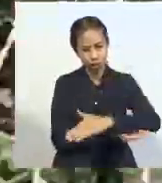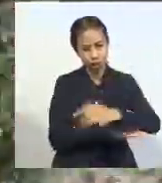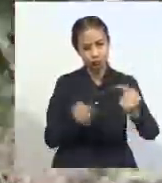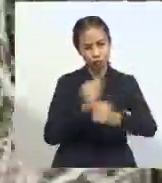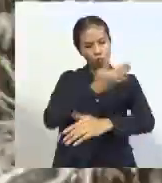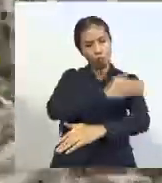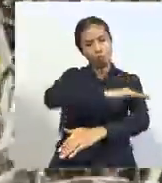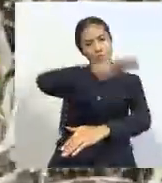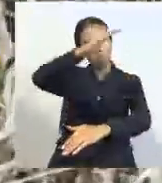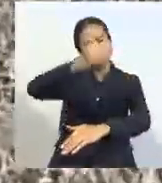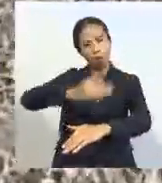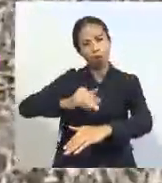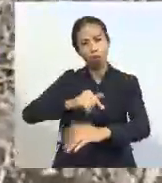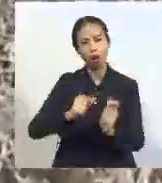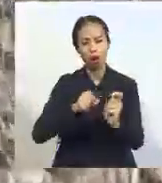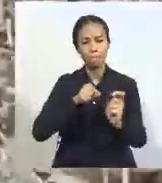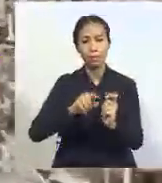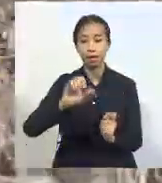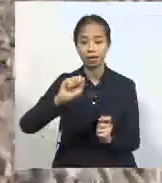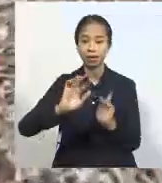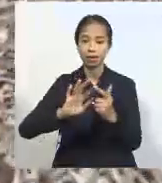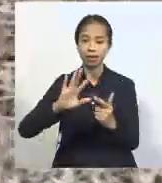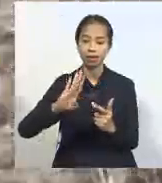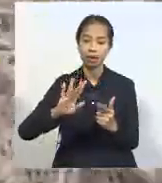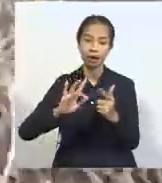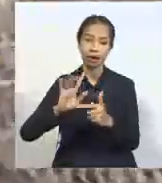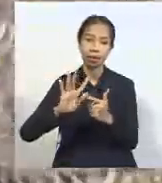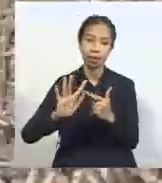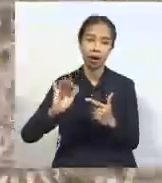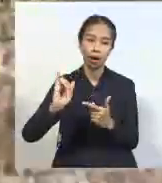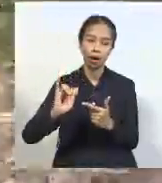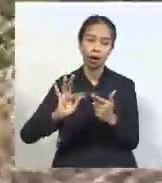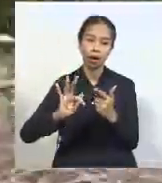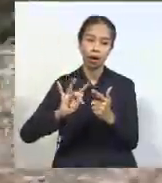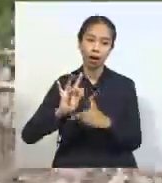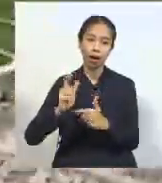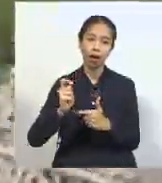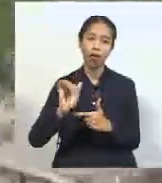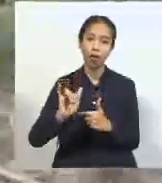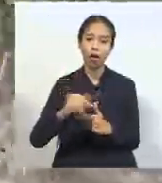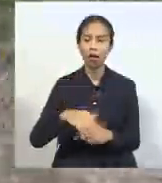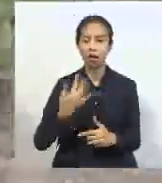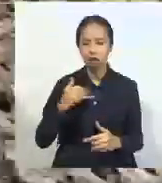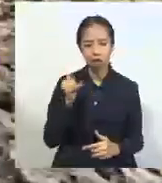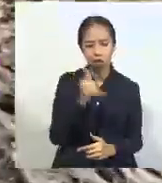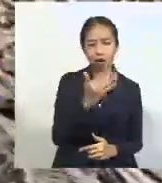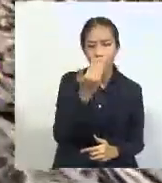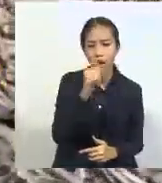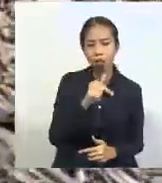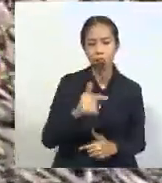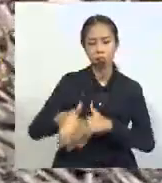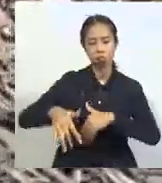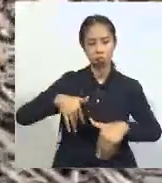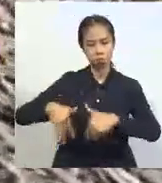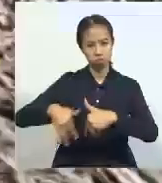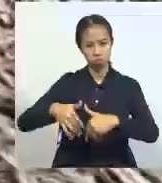าเขาแดนเขาควนเจดีที่อำเภอสะบ้าย้อยจังหวัดสงขลาแล้วครั้งนี้ที่เข้าไปเพราะได้รับการแจ้งเบาะแสจากประชาชนนะ